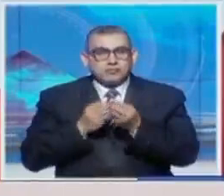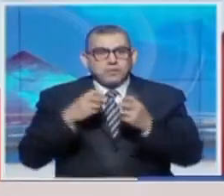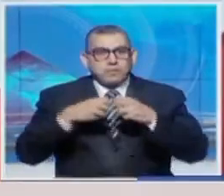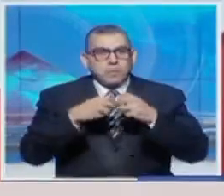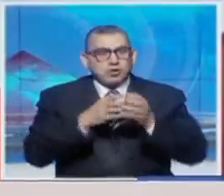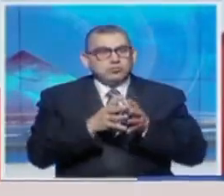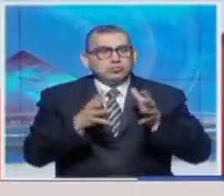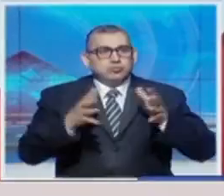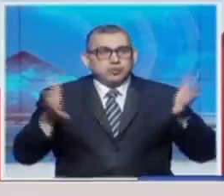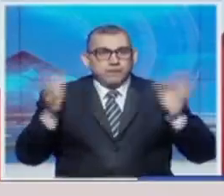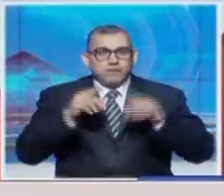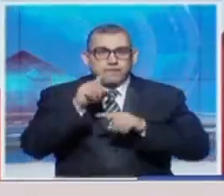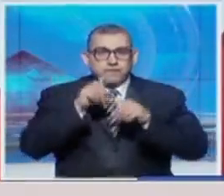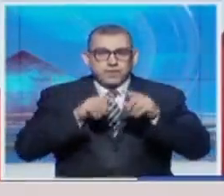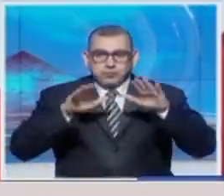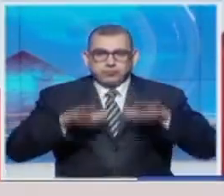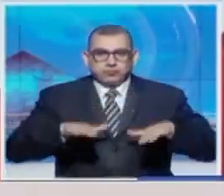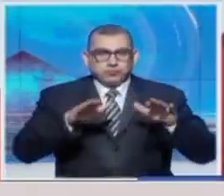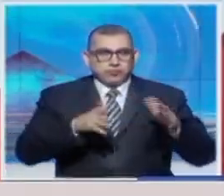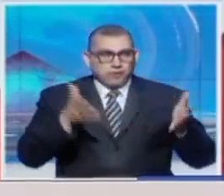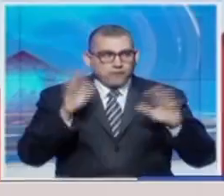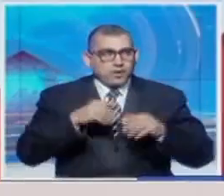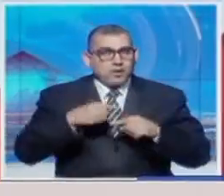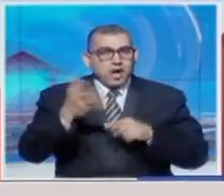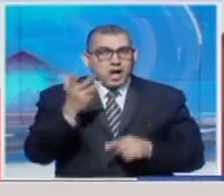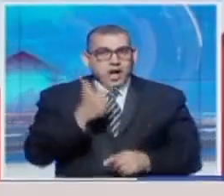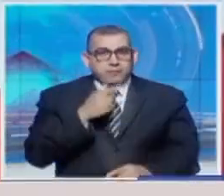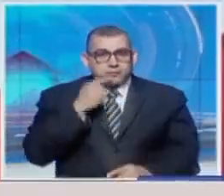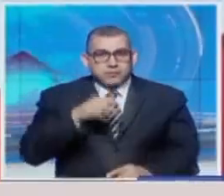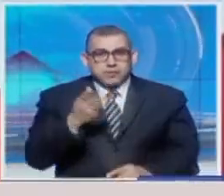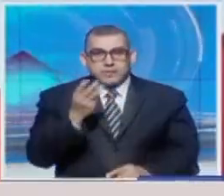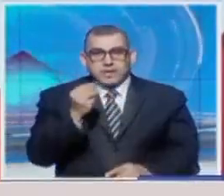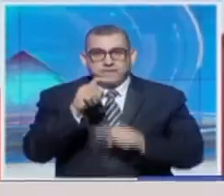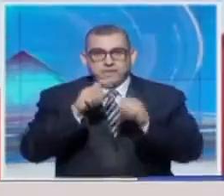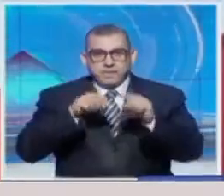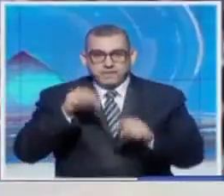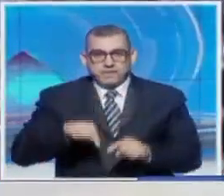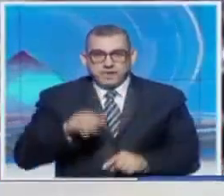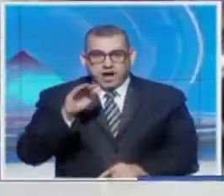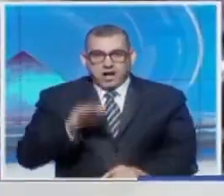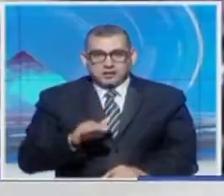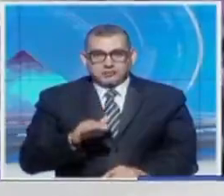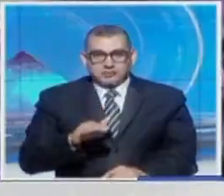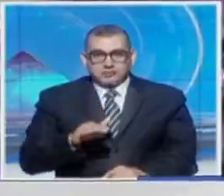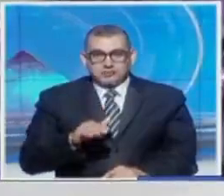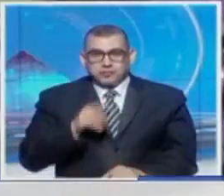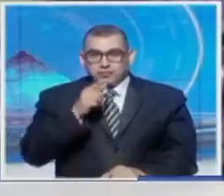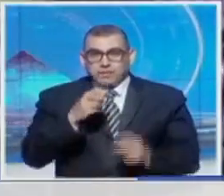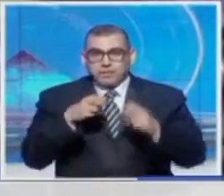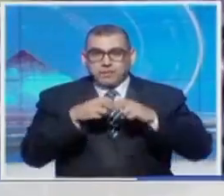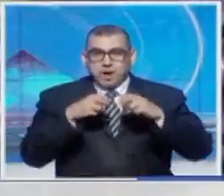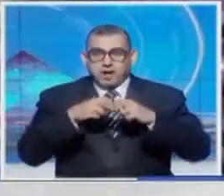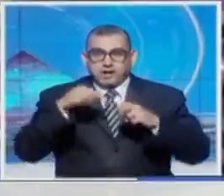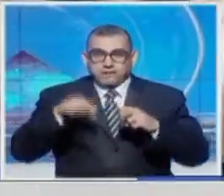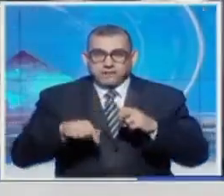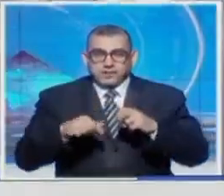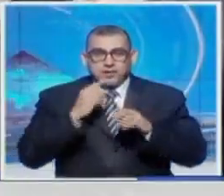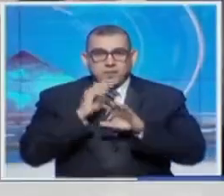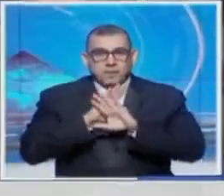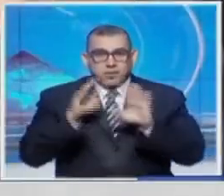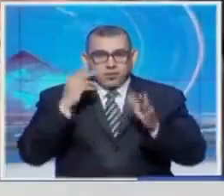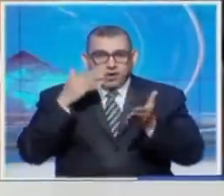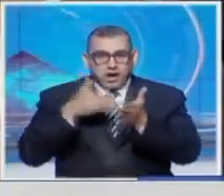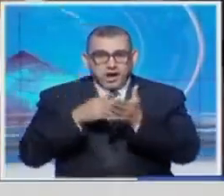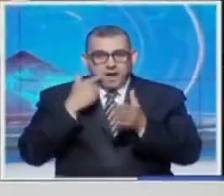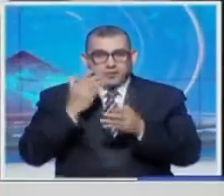المعارض والتخفيضات التي تصل في البعض منها إلى 30%. ففي تلك المعارض لا يقتصر الأمر